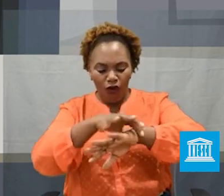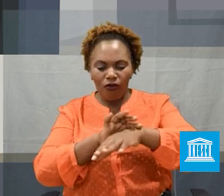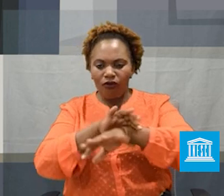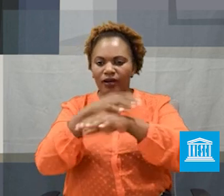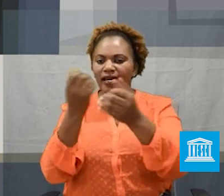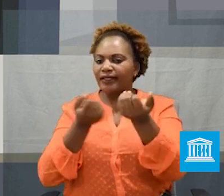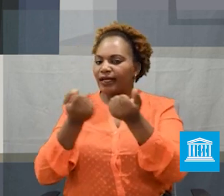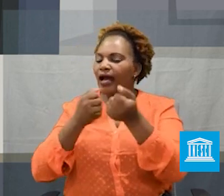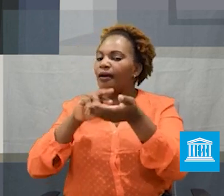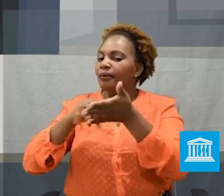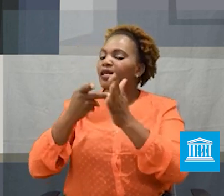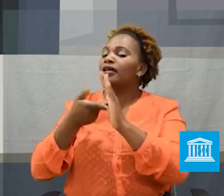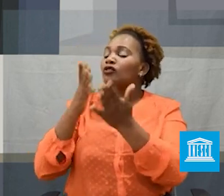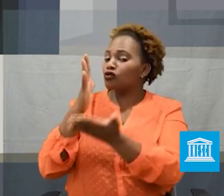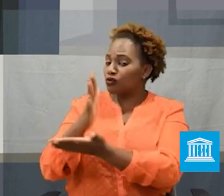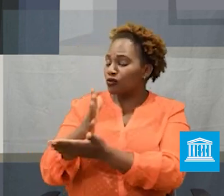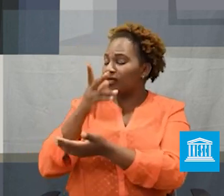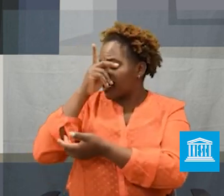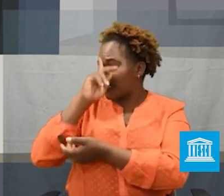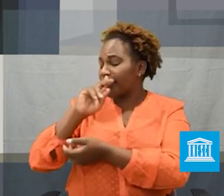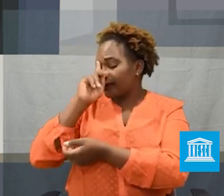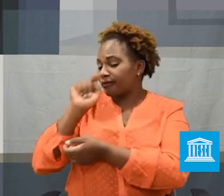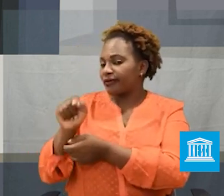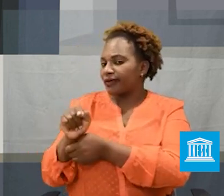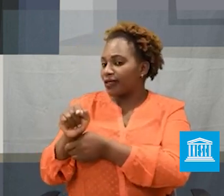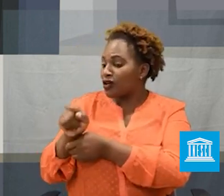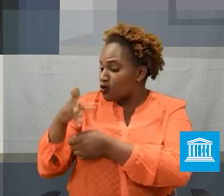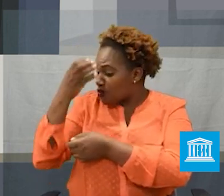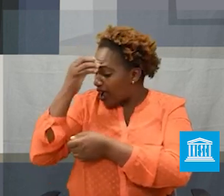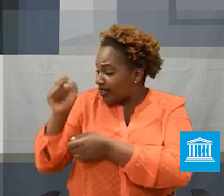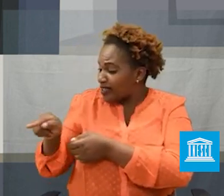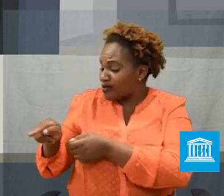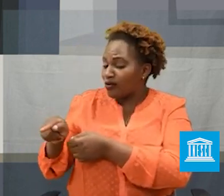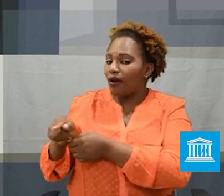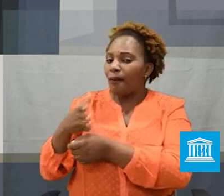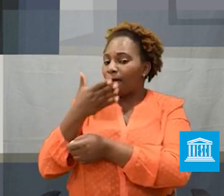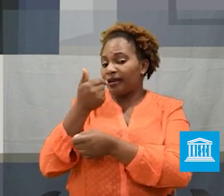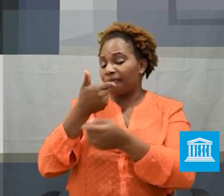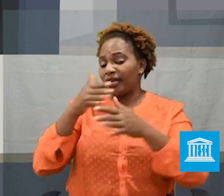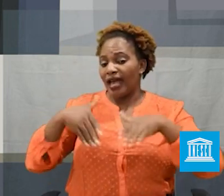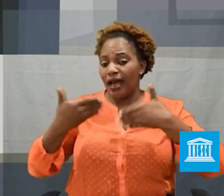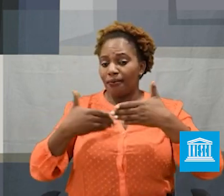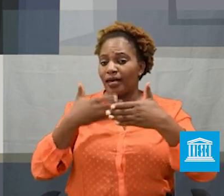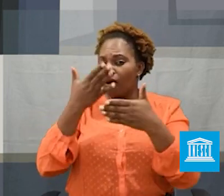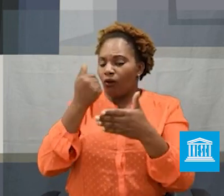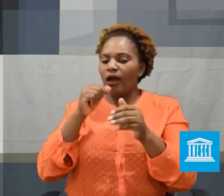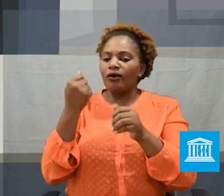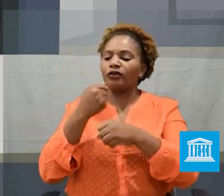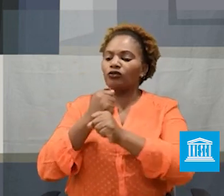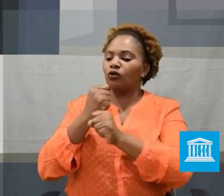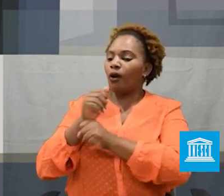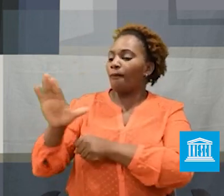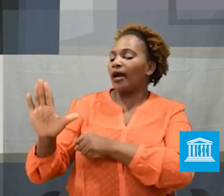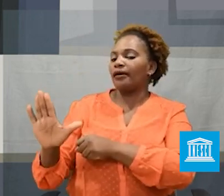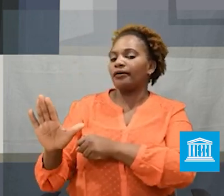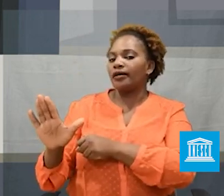aza ny sarin'ireo finday lafividy sy fiara. Noho izany mety maty tsy tira raha ty. Tery samy zavatra ny soratany ve ianao? Tokony ho faly azy ianao. Niasa